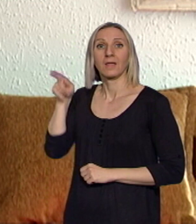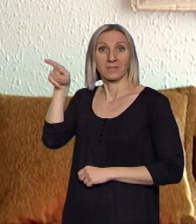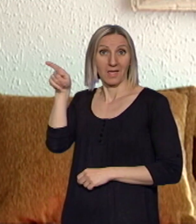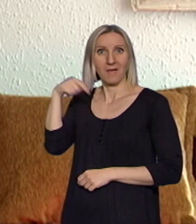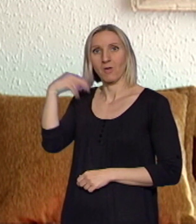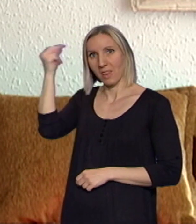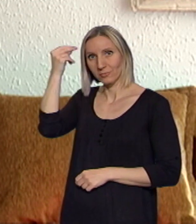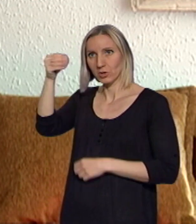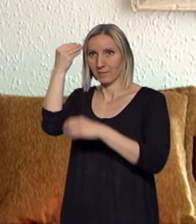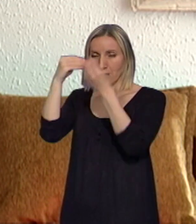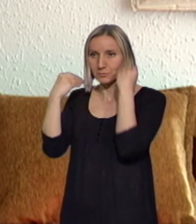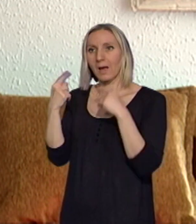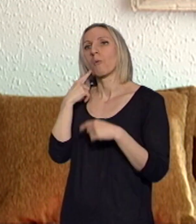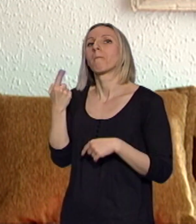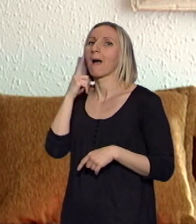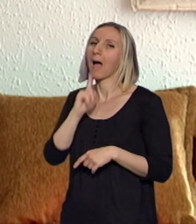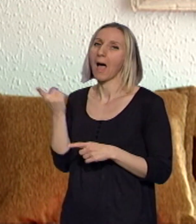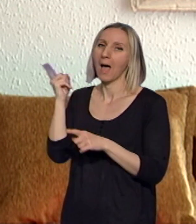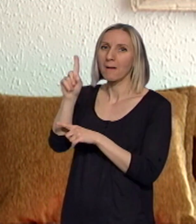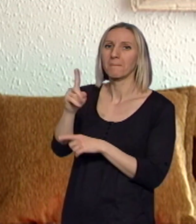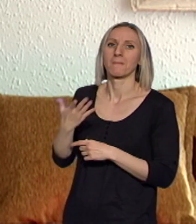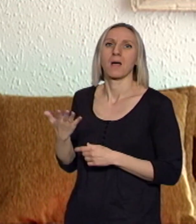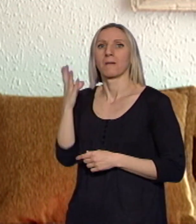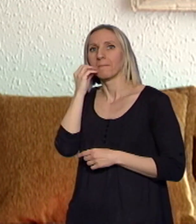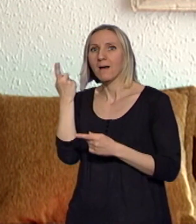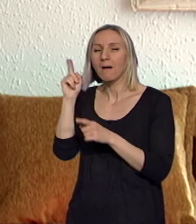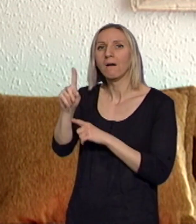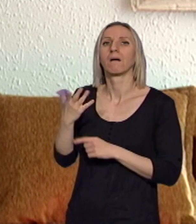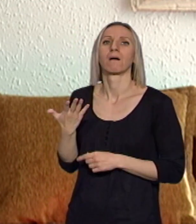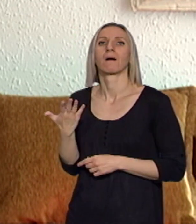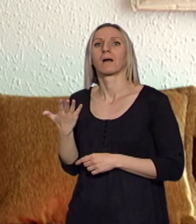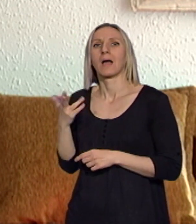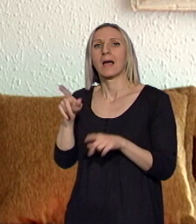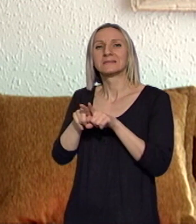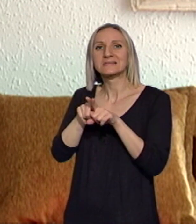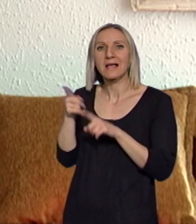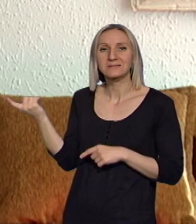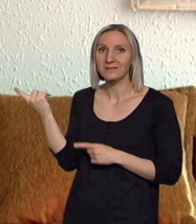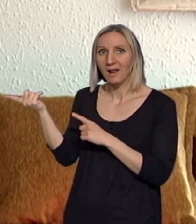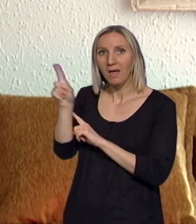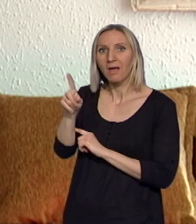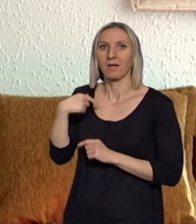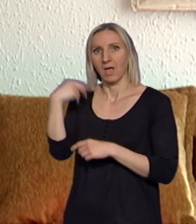nasmikala mamu, nanu, sestre,